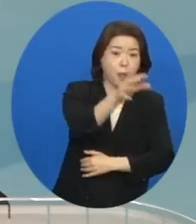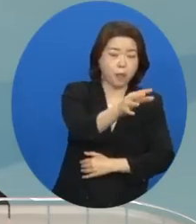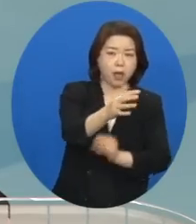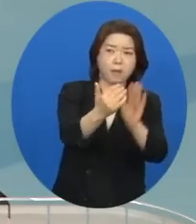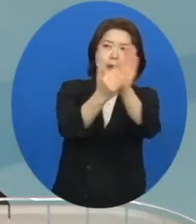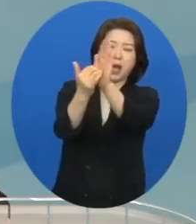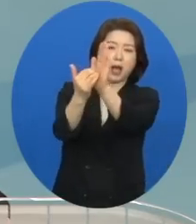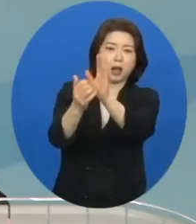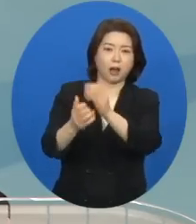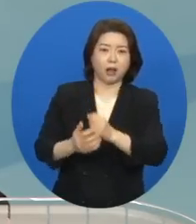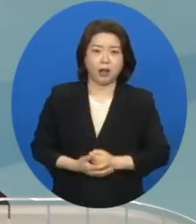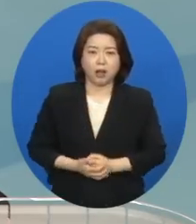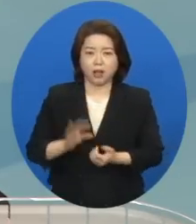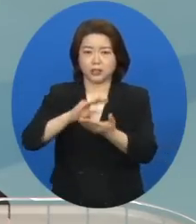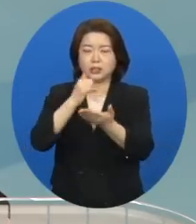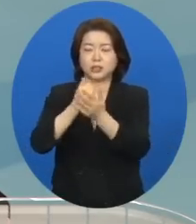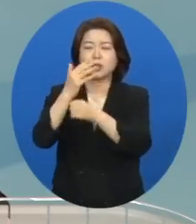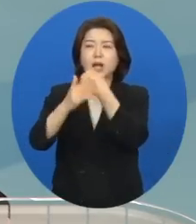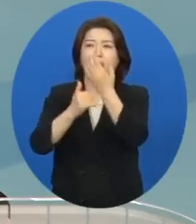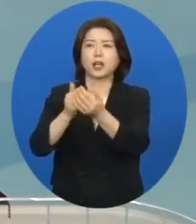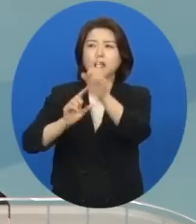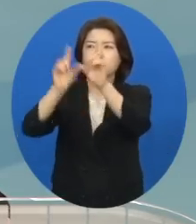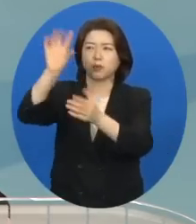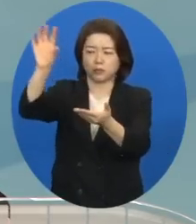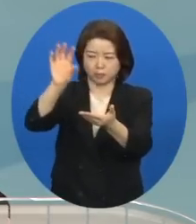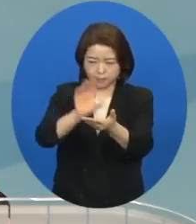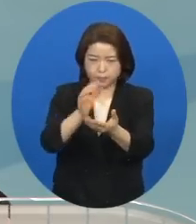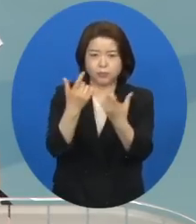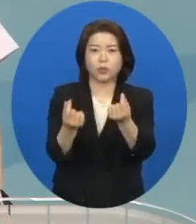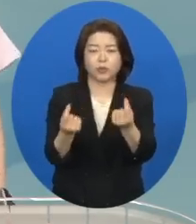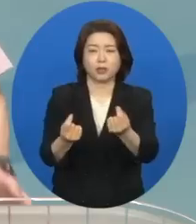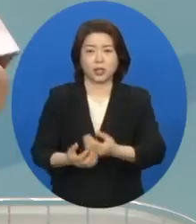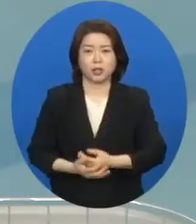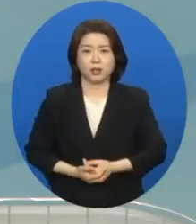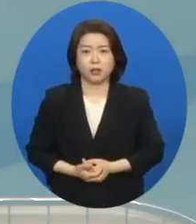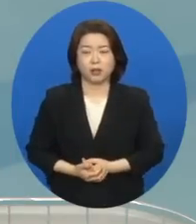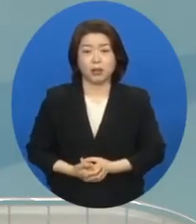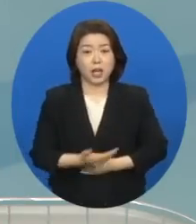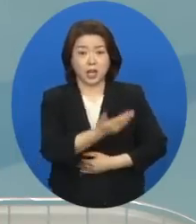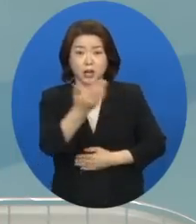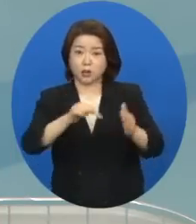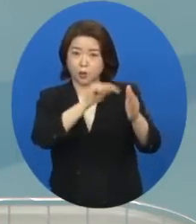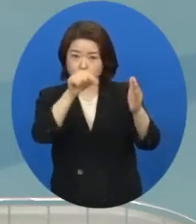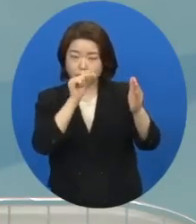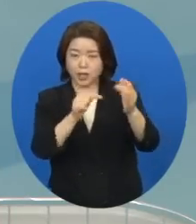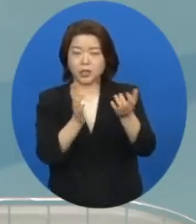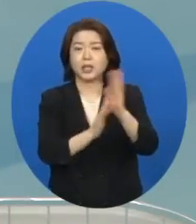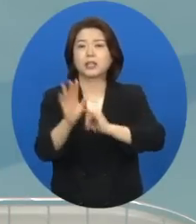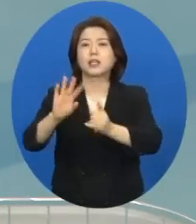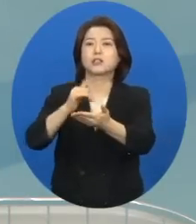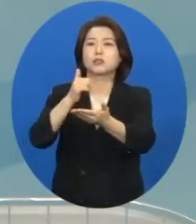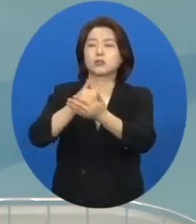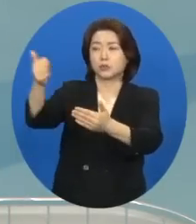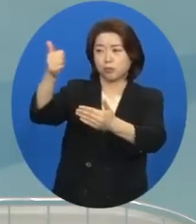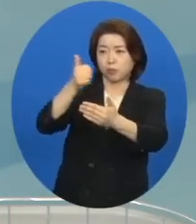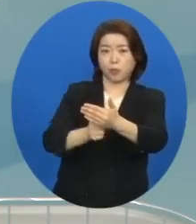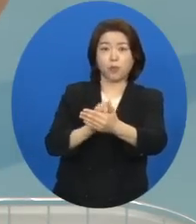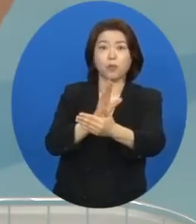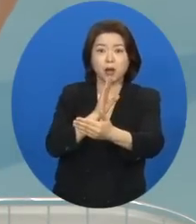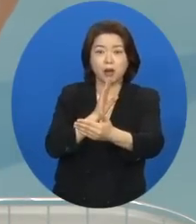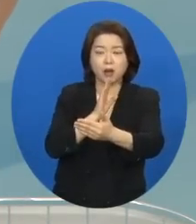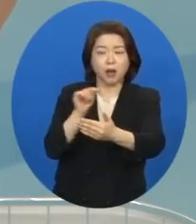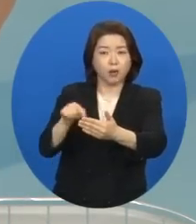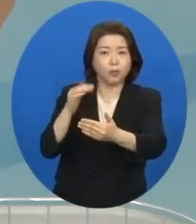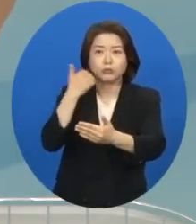함이니 그리스도는 하나님의 형상이니라. 여러분 안에 예수 그리스도가 와 계세요. 그분은